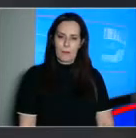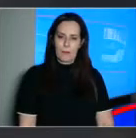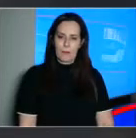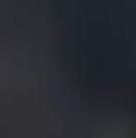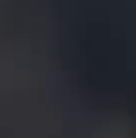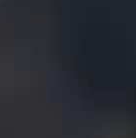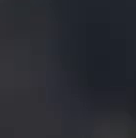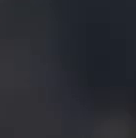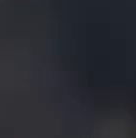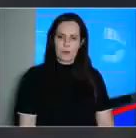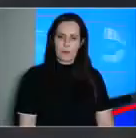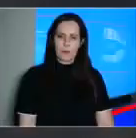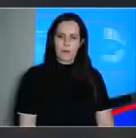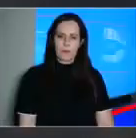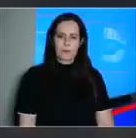זה קצת קשה.